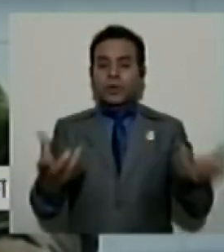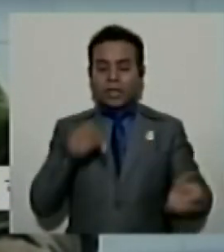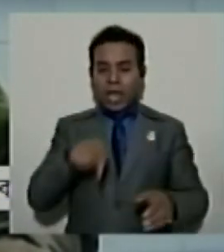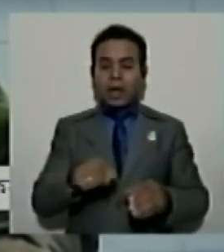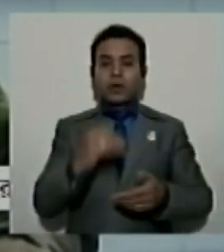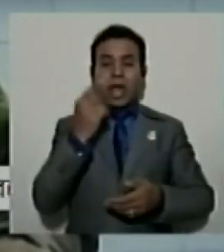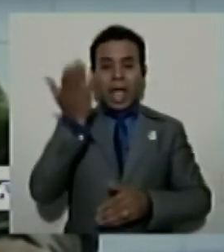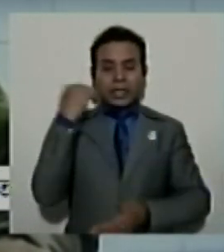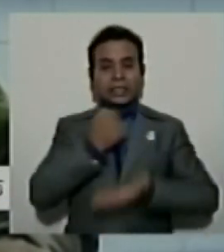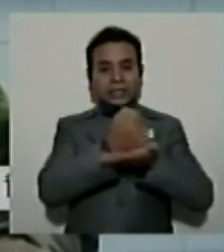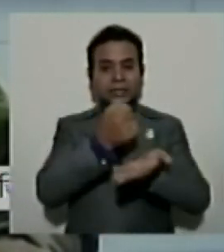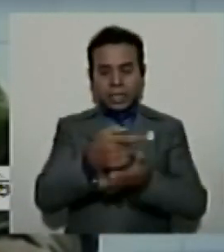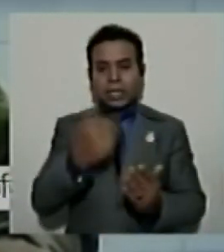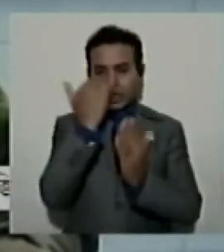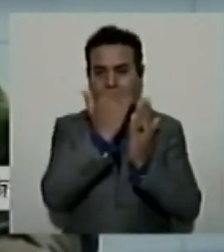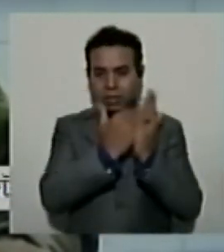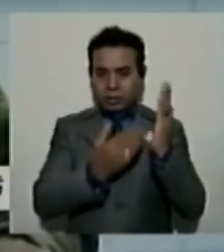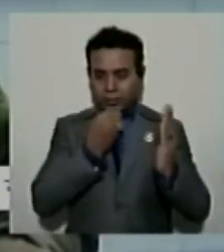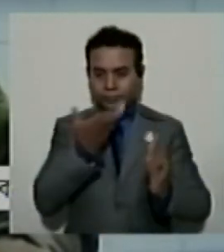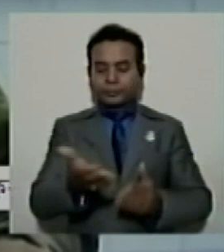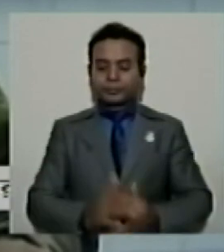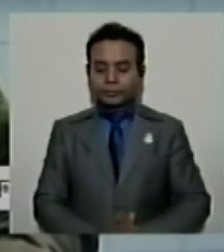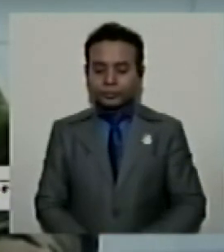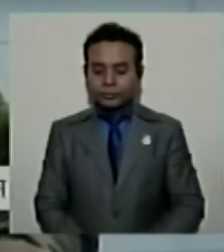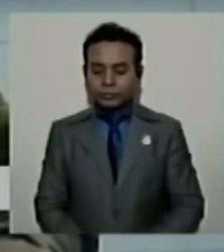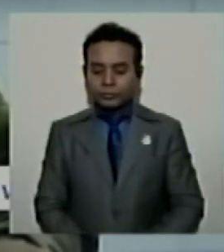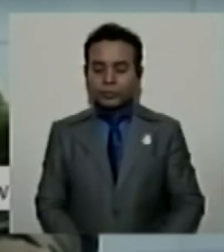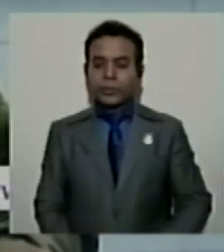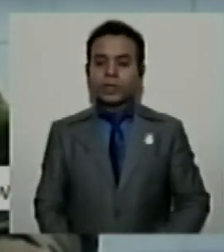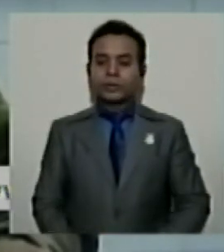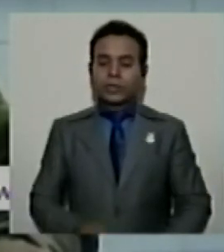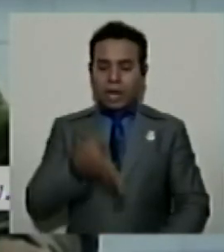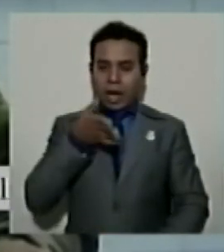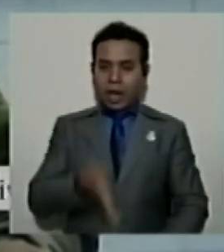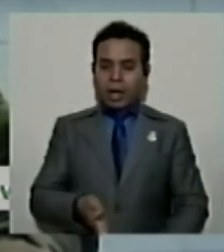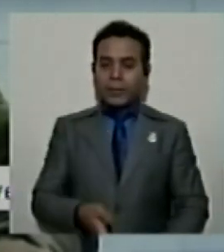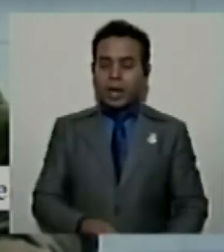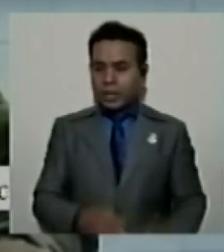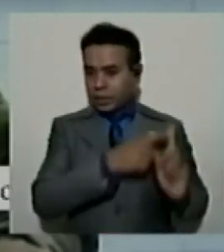আমরা এই অদ্যাবধি আমরা পিপি গ্রহণ করেছি, এটাকে পার্সোনাল প্রোটেকটিভ ইকুইপমেন্ট বলা হয়,